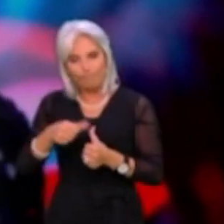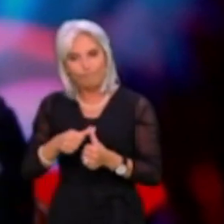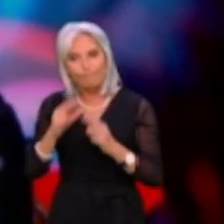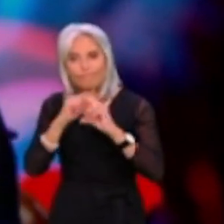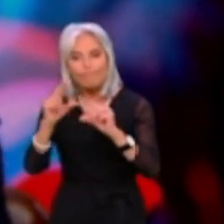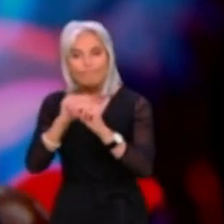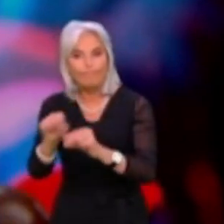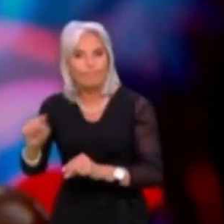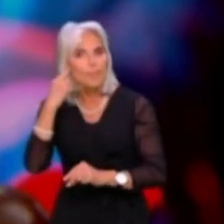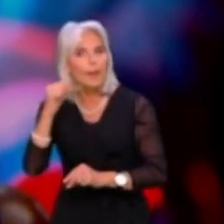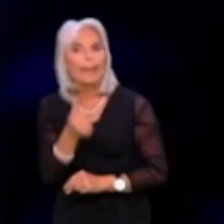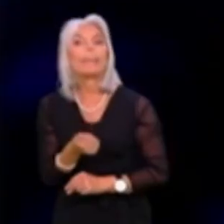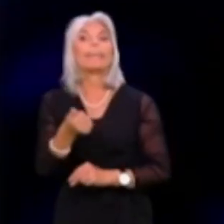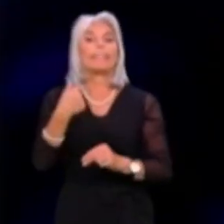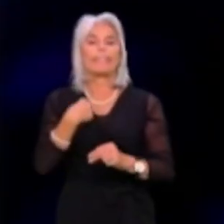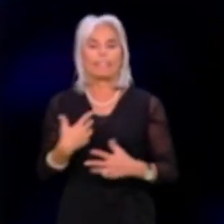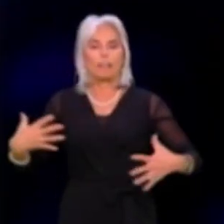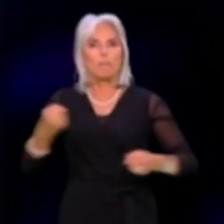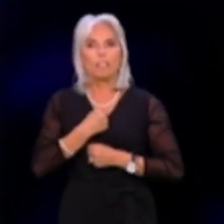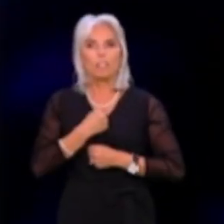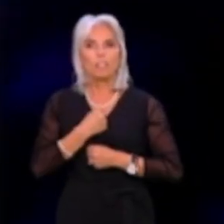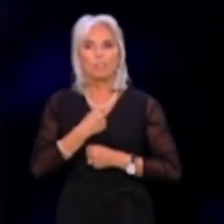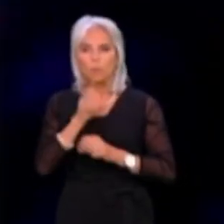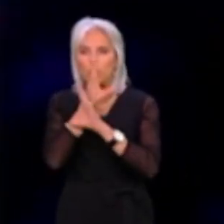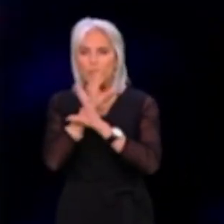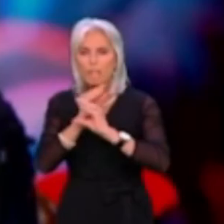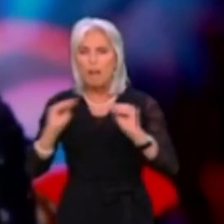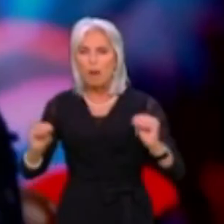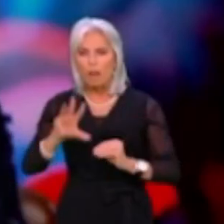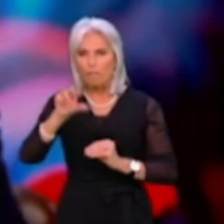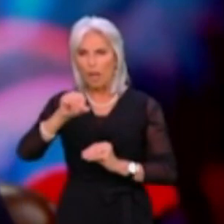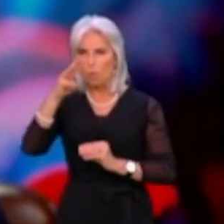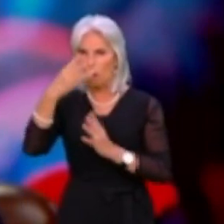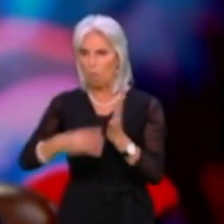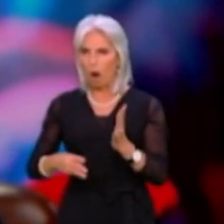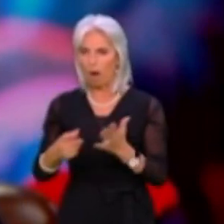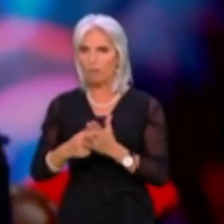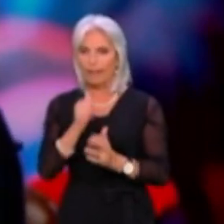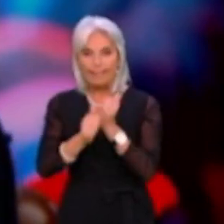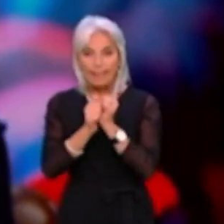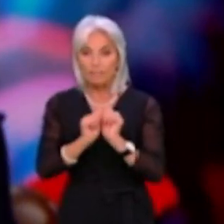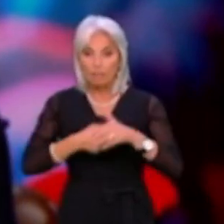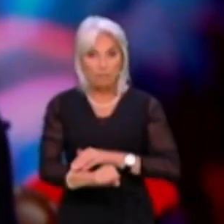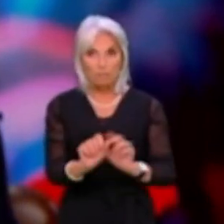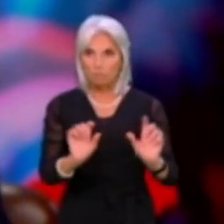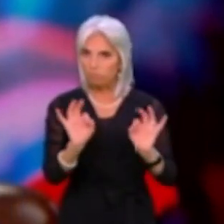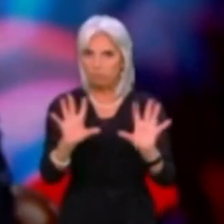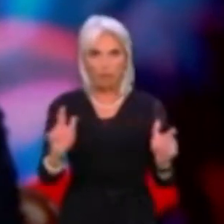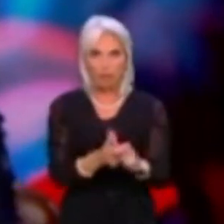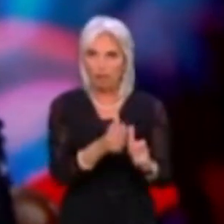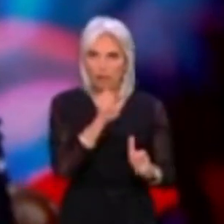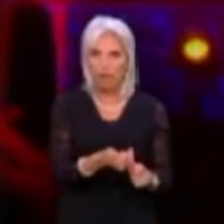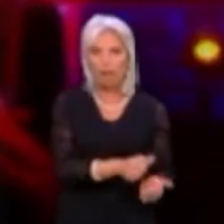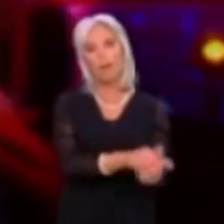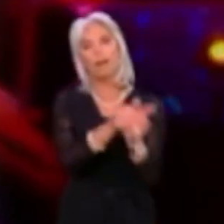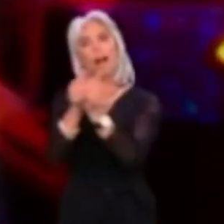pense qu'à vie, ça l'aura quand même marqué d'être resté dans le silence pendant 23 mois. On est passé à côté du test à la naissance. Après, comme je dis